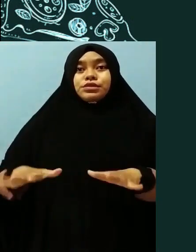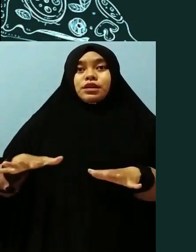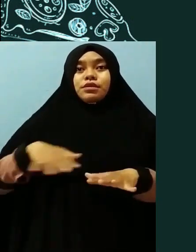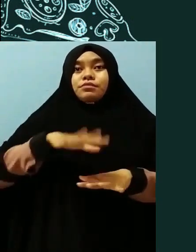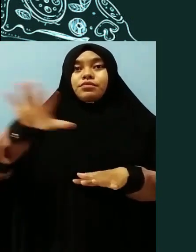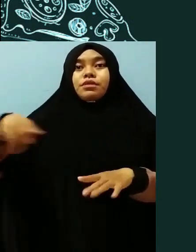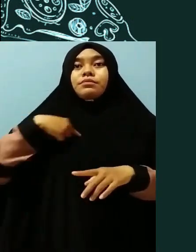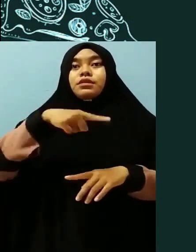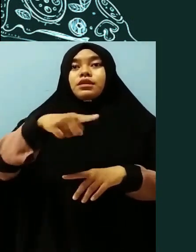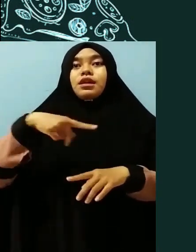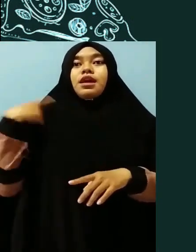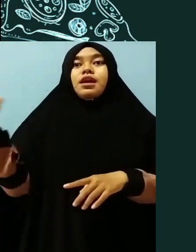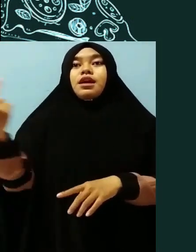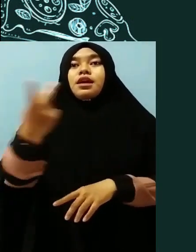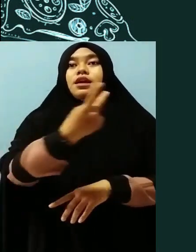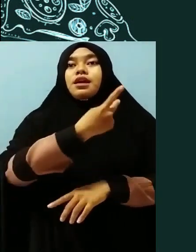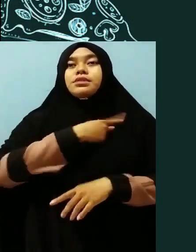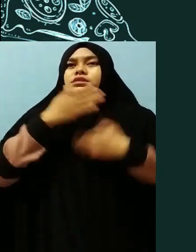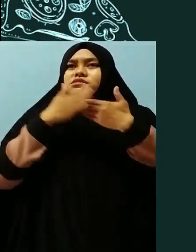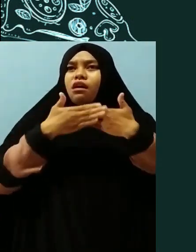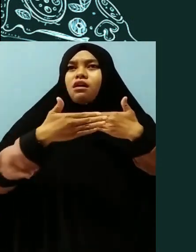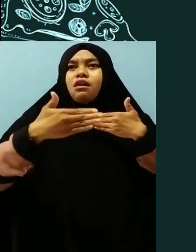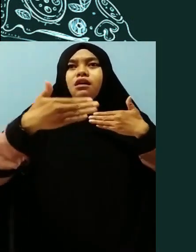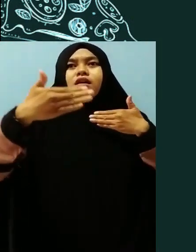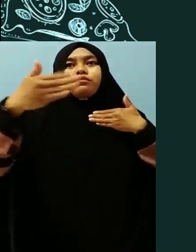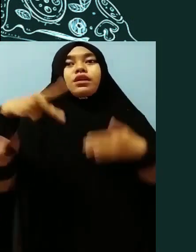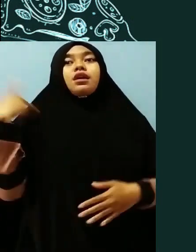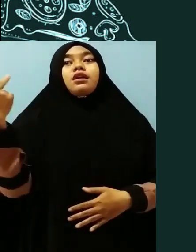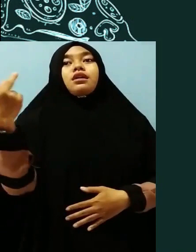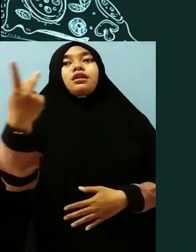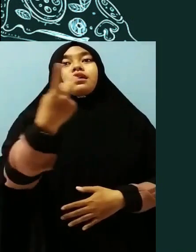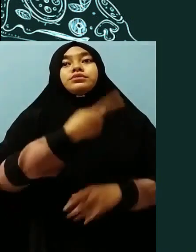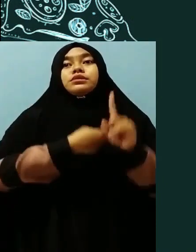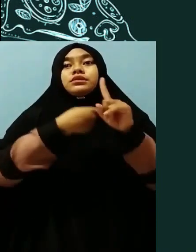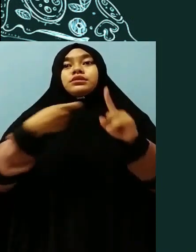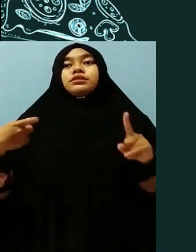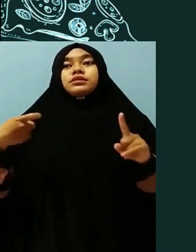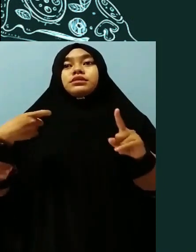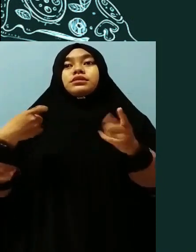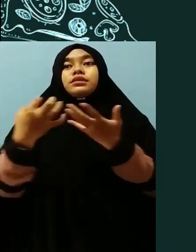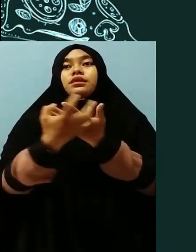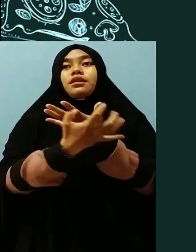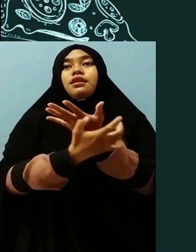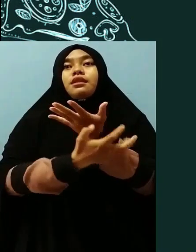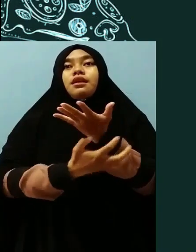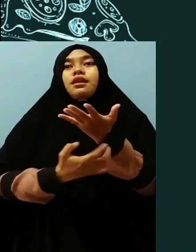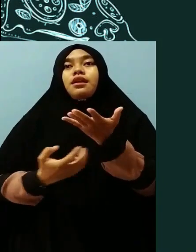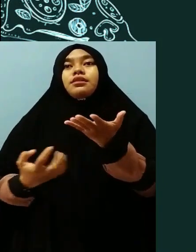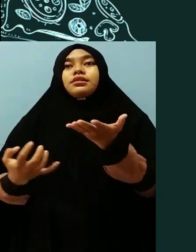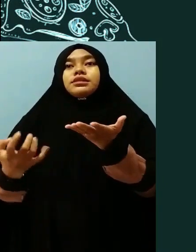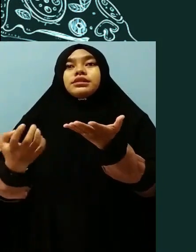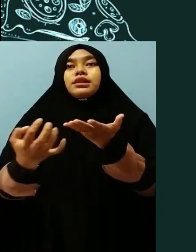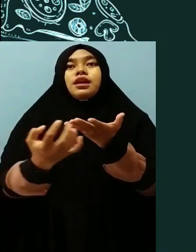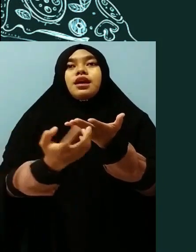melalui rizki yang Engkau limpahkan kepada kami, dan jauhkanlah